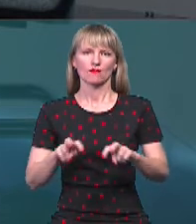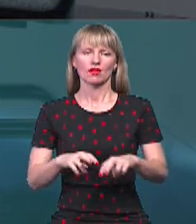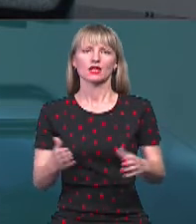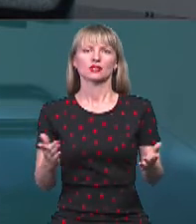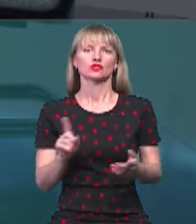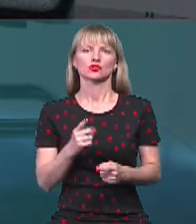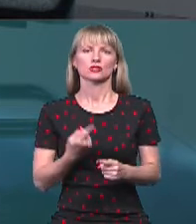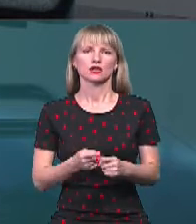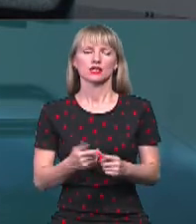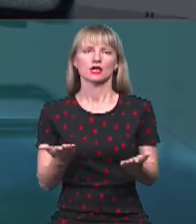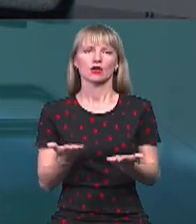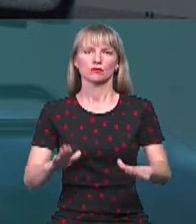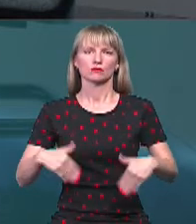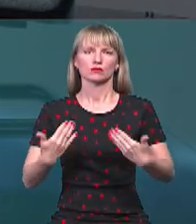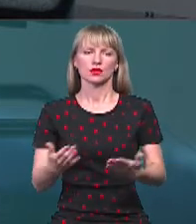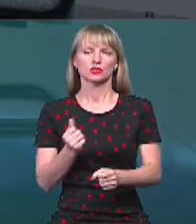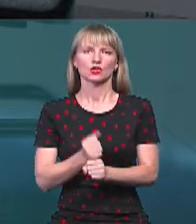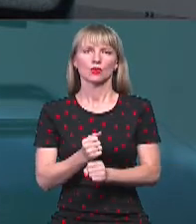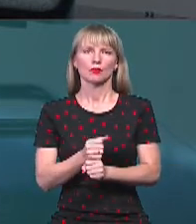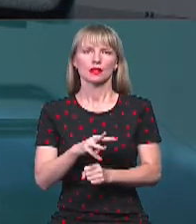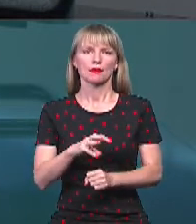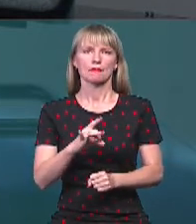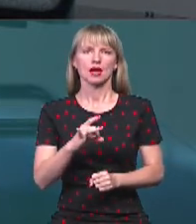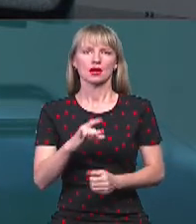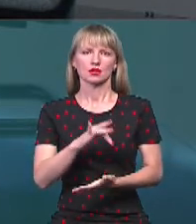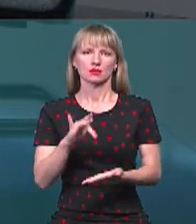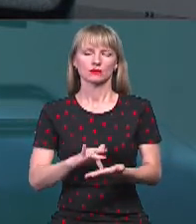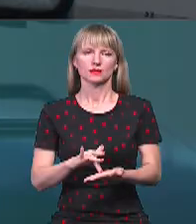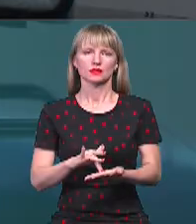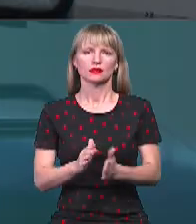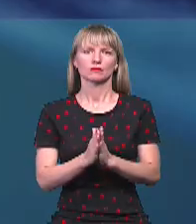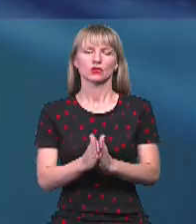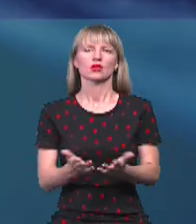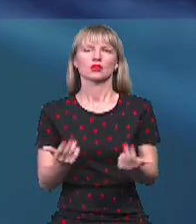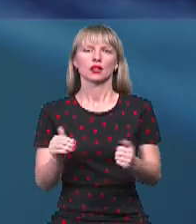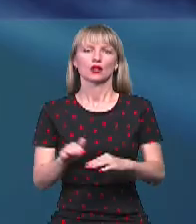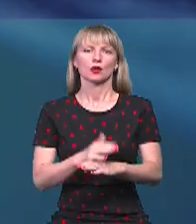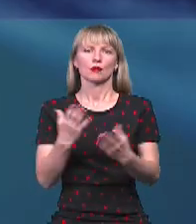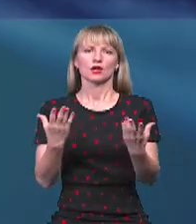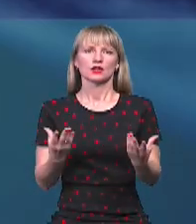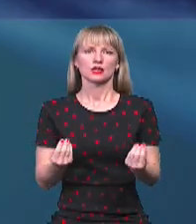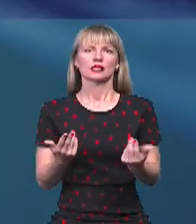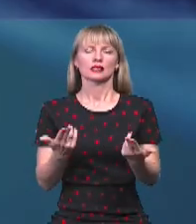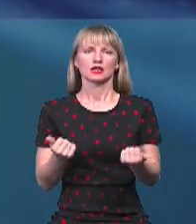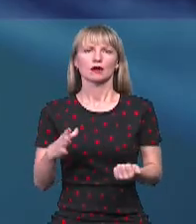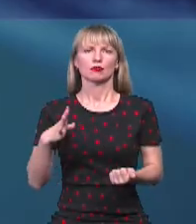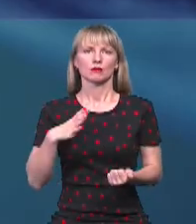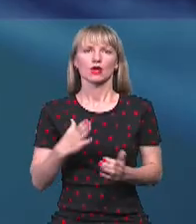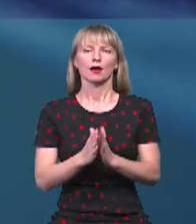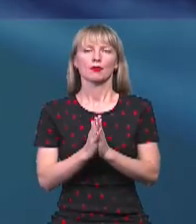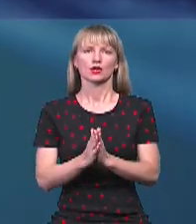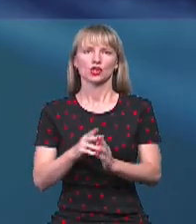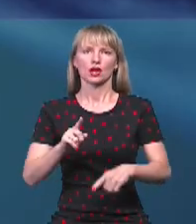яку запропонував зробити мер міста, голова міста? Прошу. Да, добрий день. Действительно, было